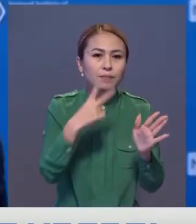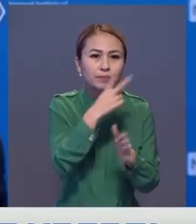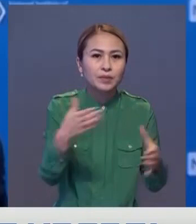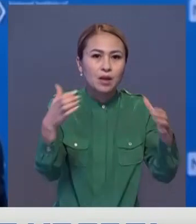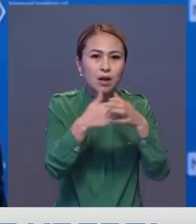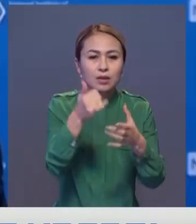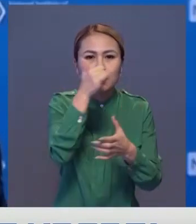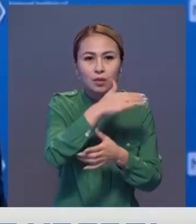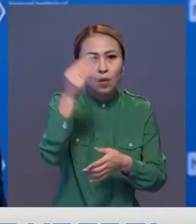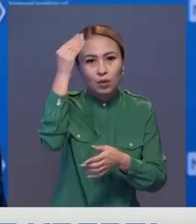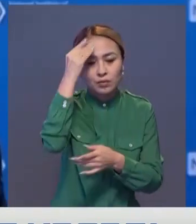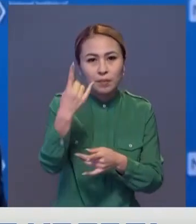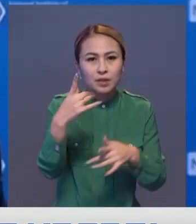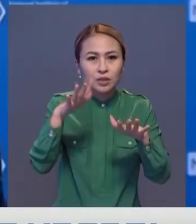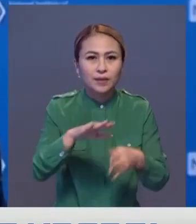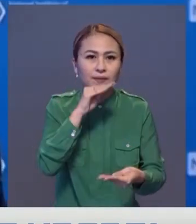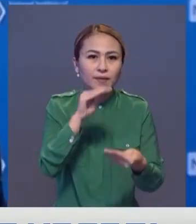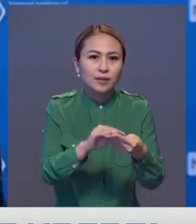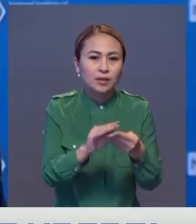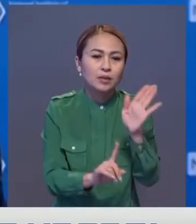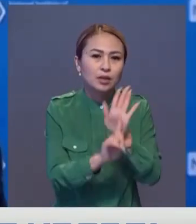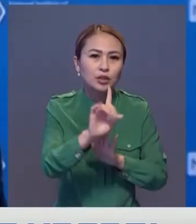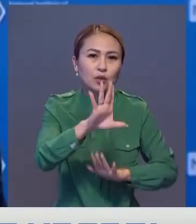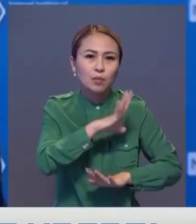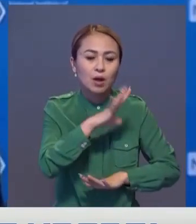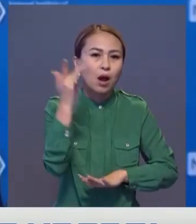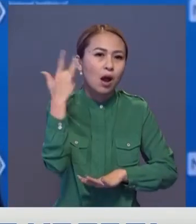қосылмай, ойымыздың бір жерден шықпағандығынан туындады.